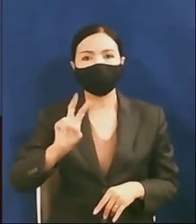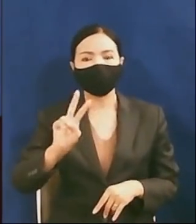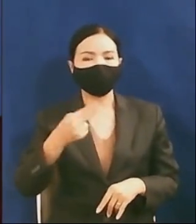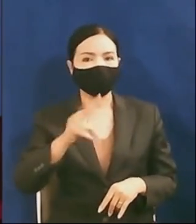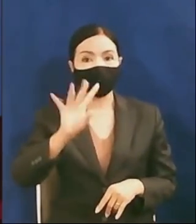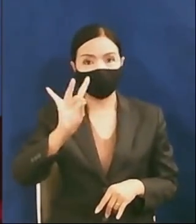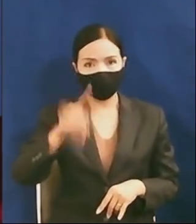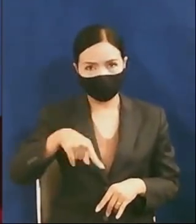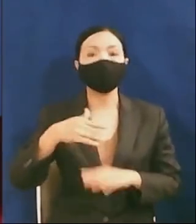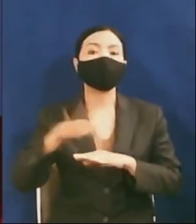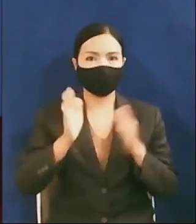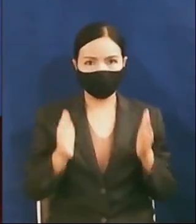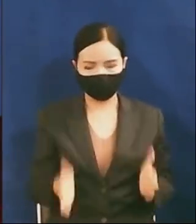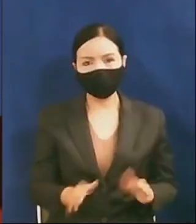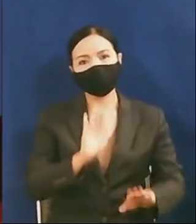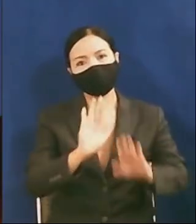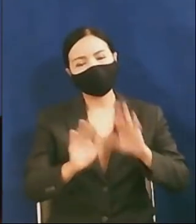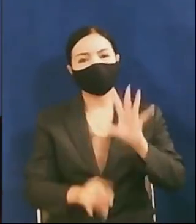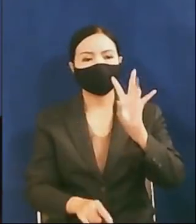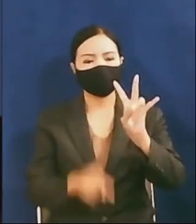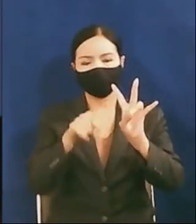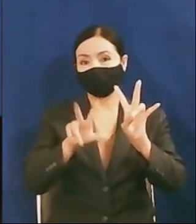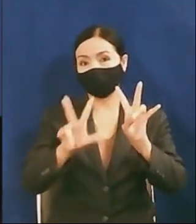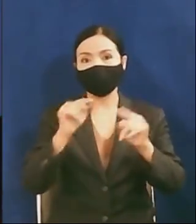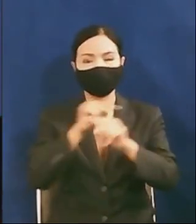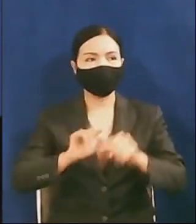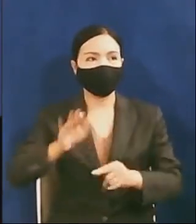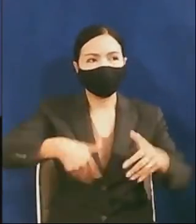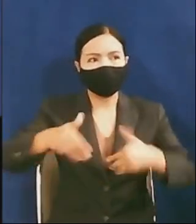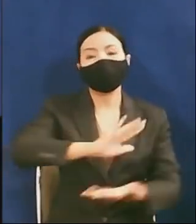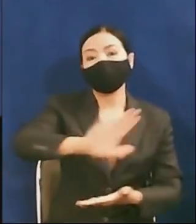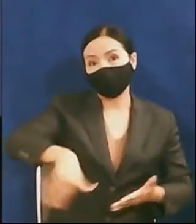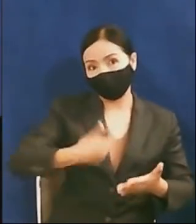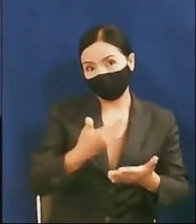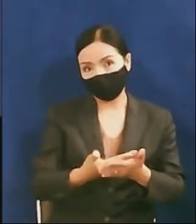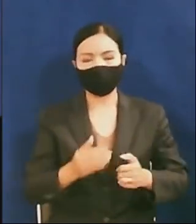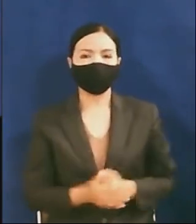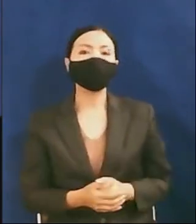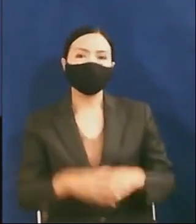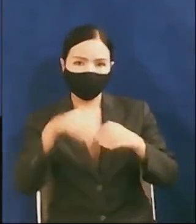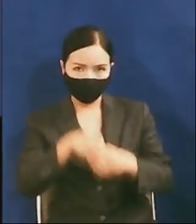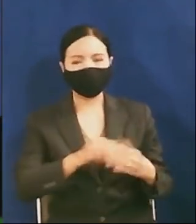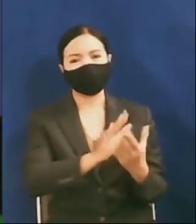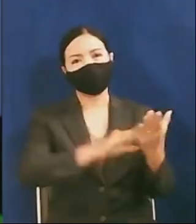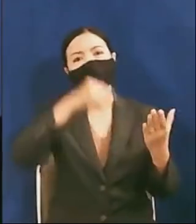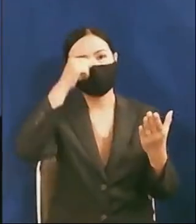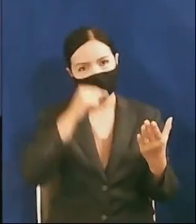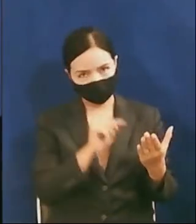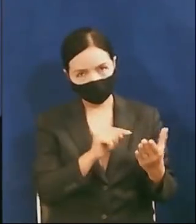5,228,000กว่ารายนะครับก็คิดเป็น 7.3% ของประชากรนะครับที่อยู่อาศัยบนพื้นแผ่นดินไ